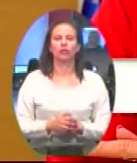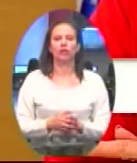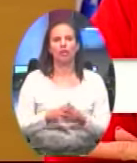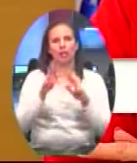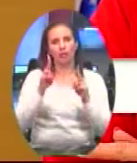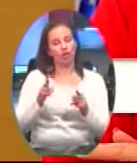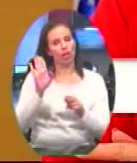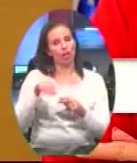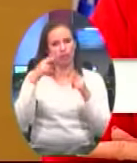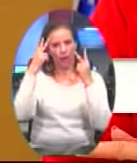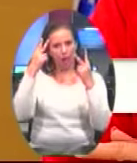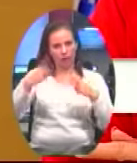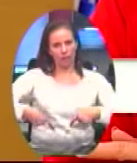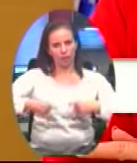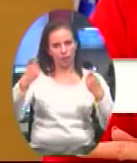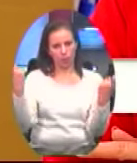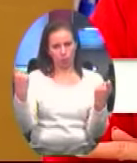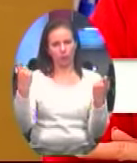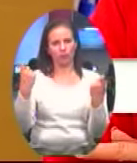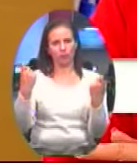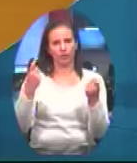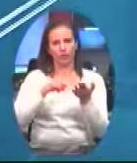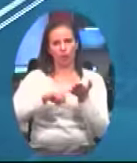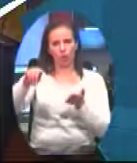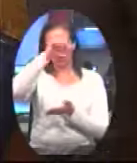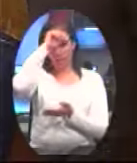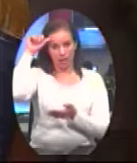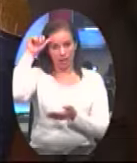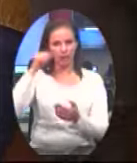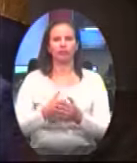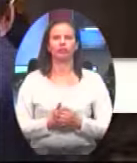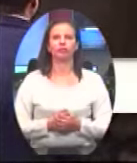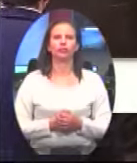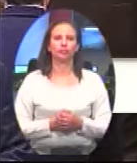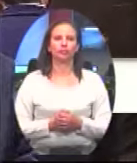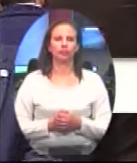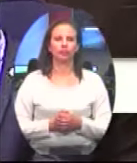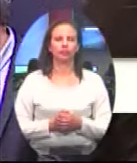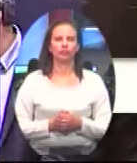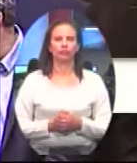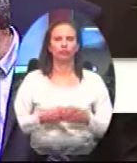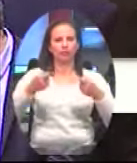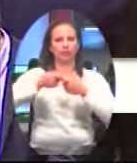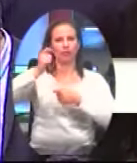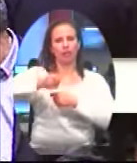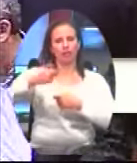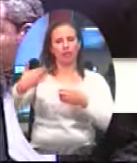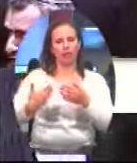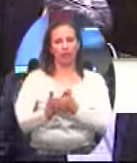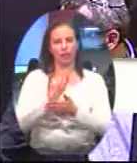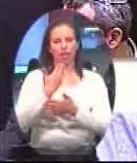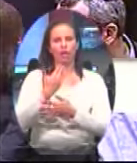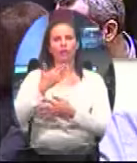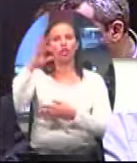ערכים חינוכיים בחודשי הקיץ. חבר כנסת חדש לשס, יגאל גואטה,